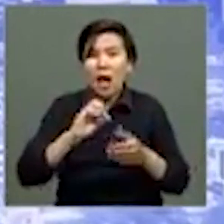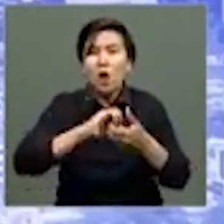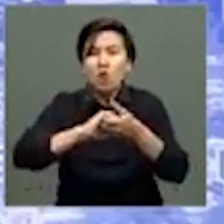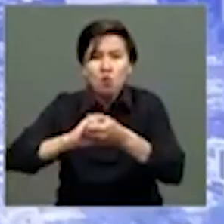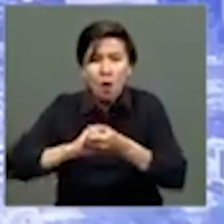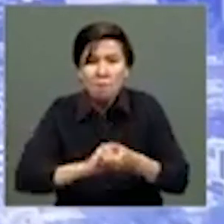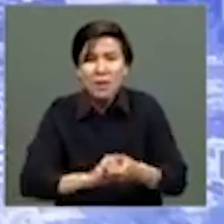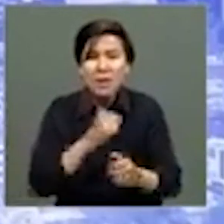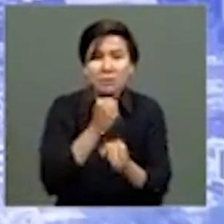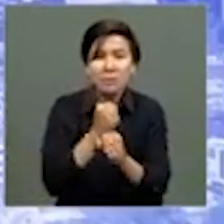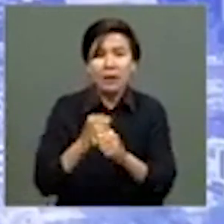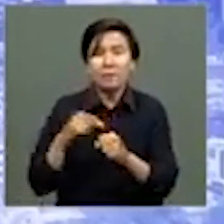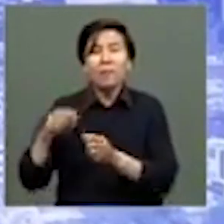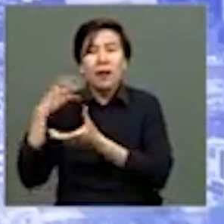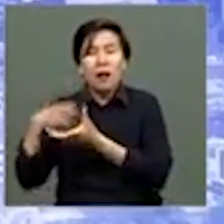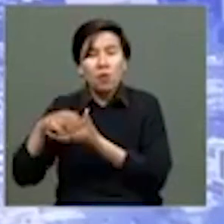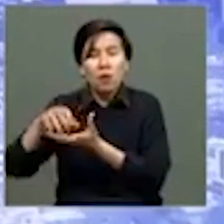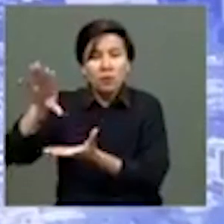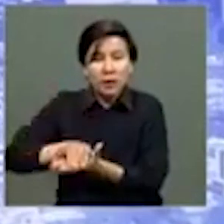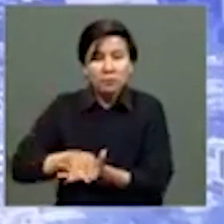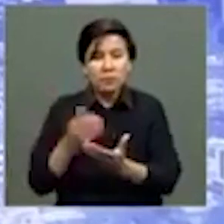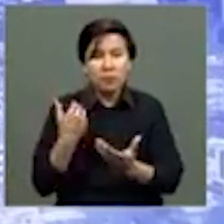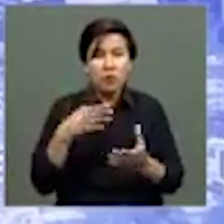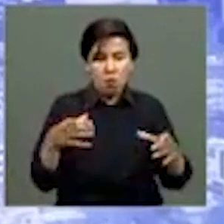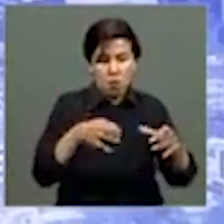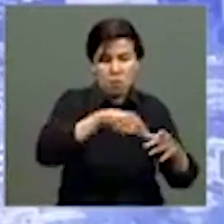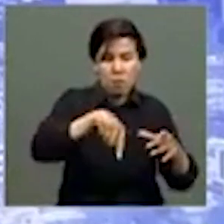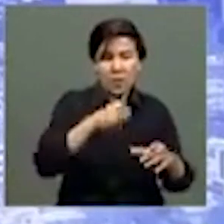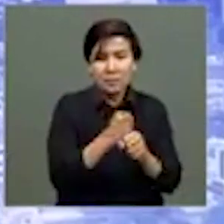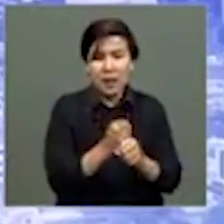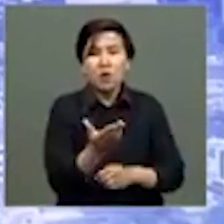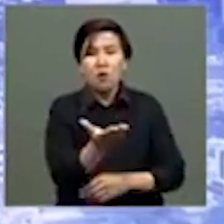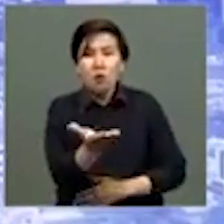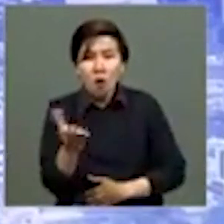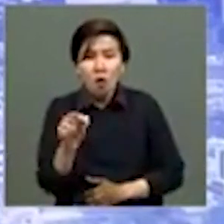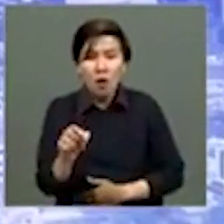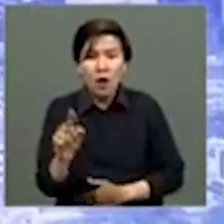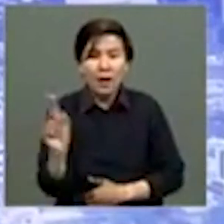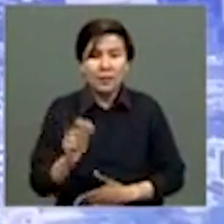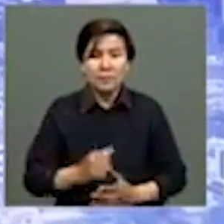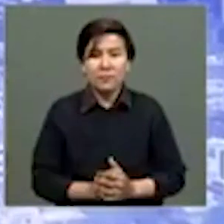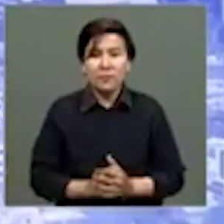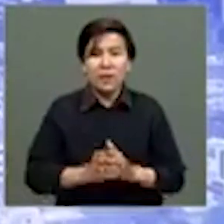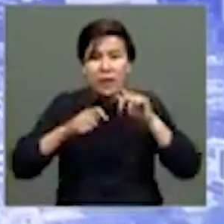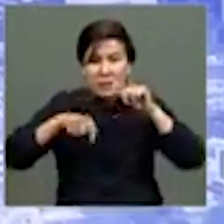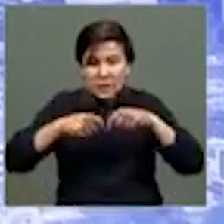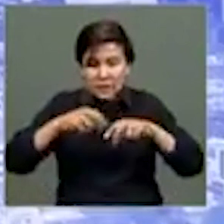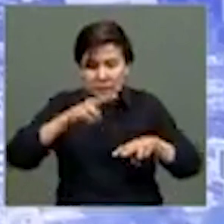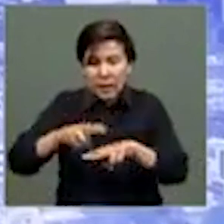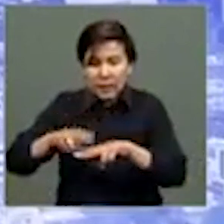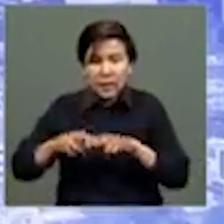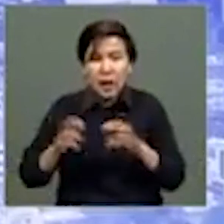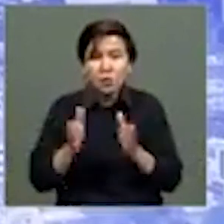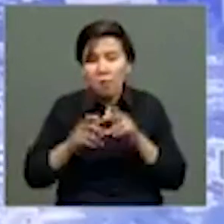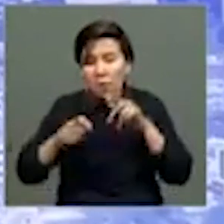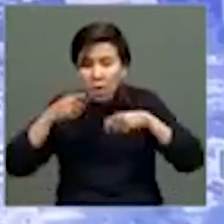ร่วมมือเวลาที่เขามาทำงานหรือว่าสัมผัสใกล้ชิดหรือแม้กระทั่งตอนนี้เราขอความร่วมมืออย่ารับประทานอาหารร่วมกันหรือว่า